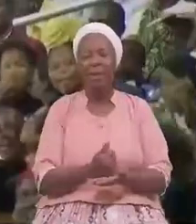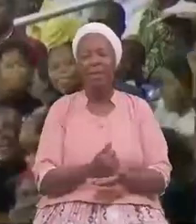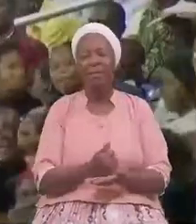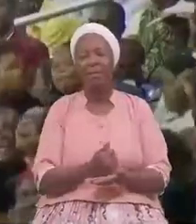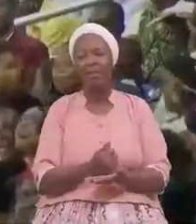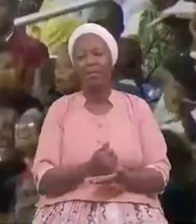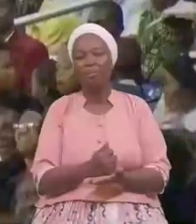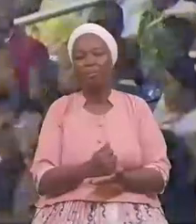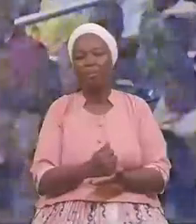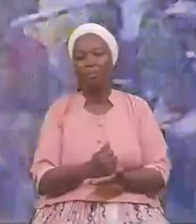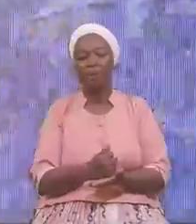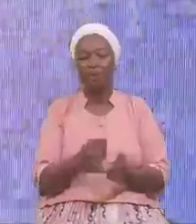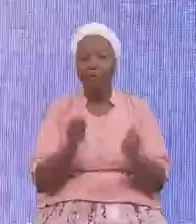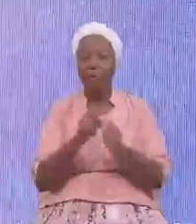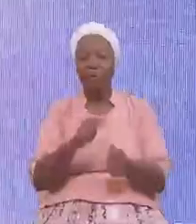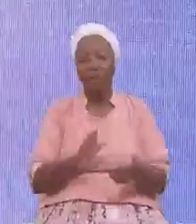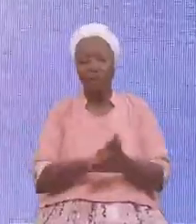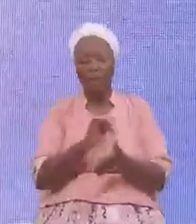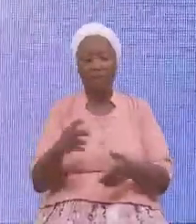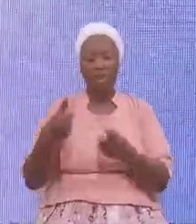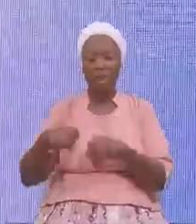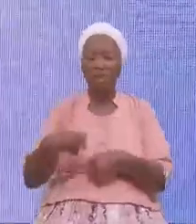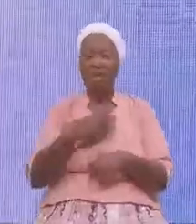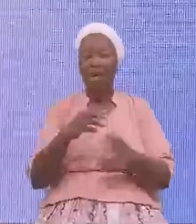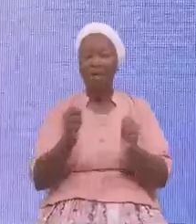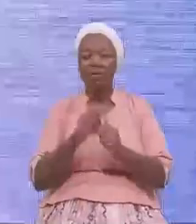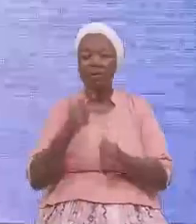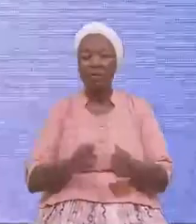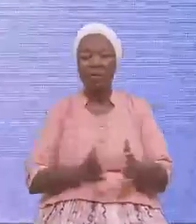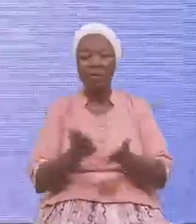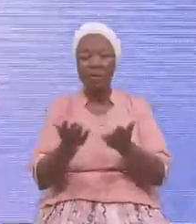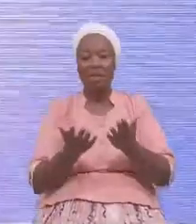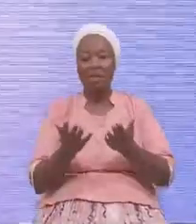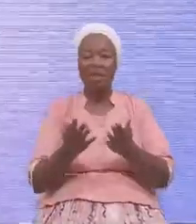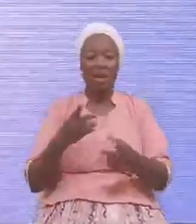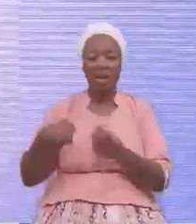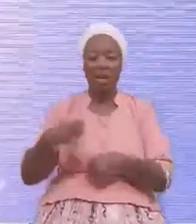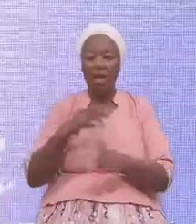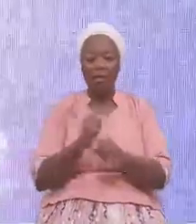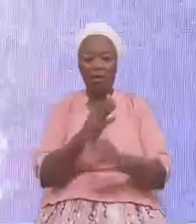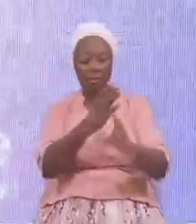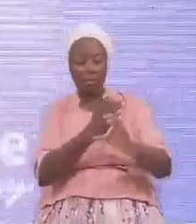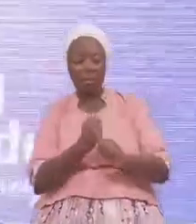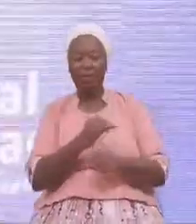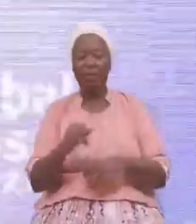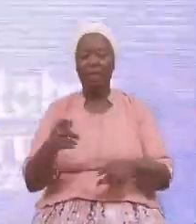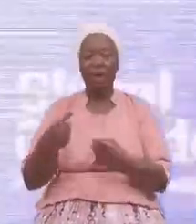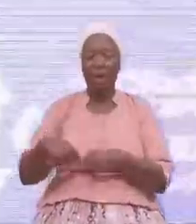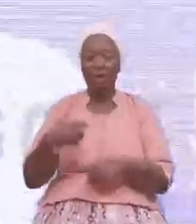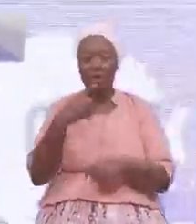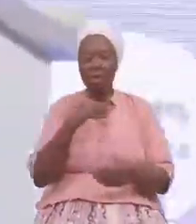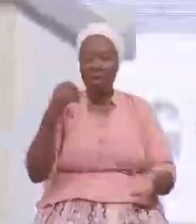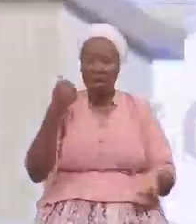Avec un cœur qui croit, avec un cœur pressé, avec un cœur qui reçoit, disant Amen à ce